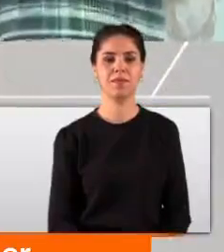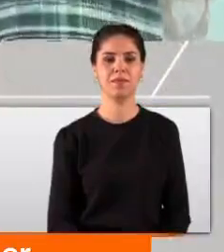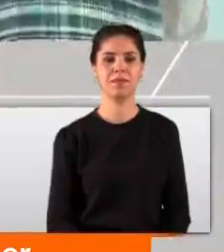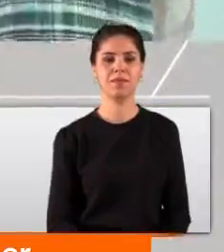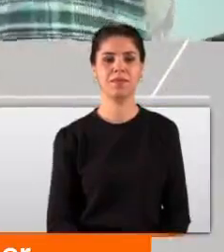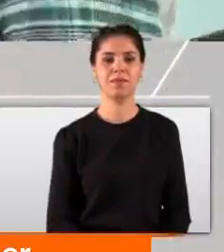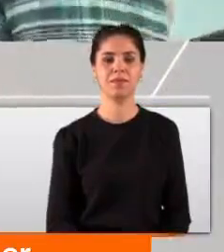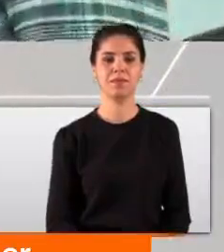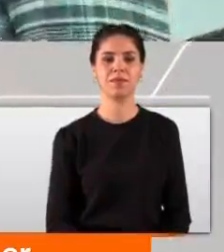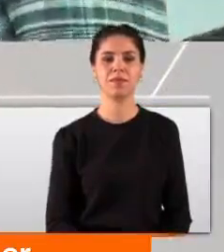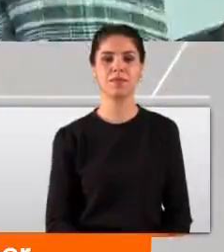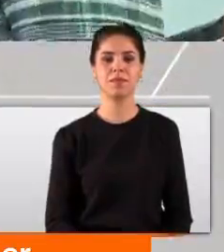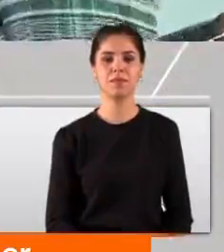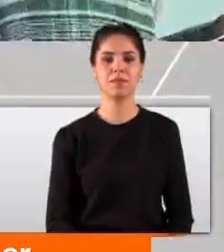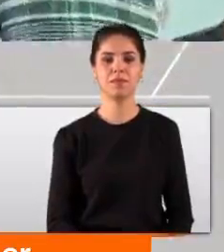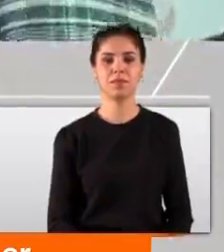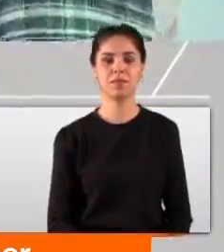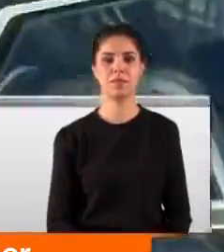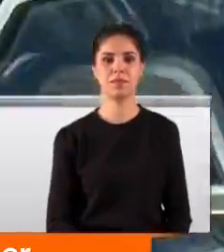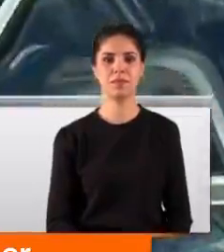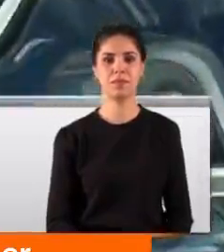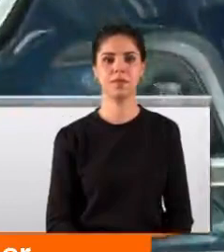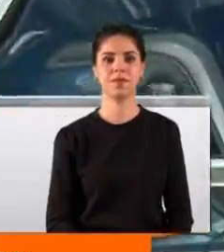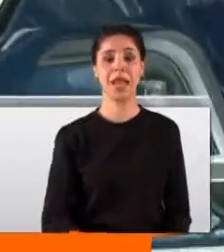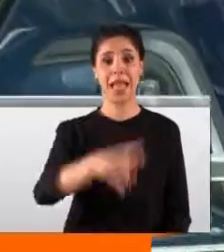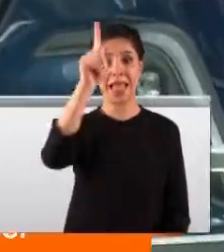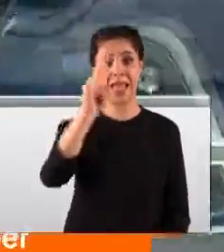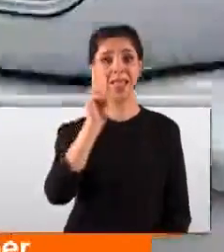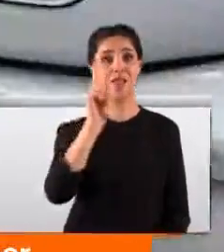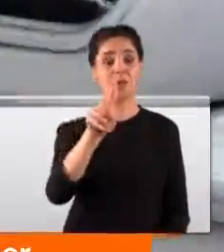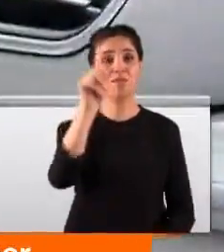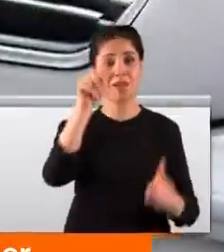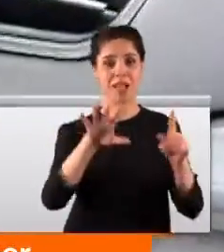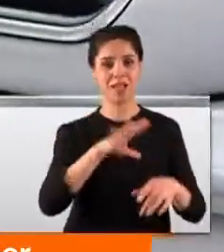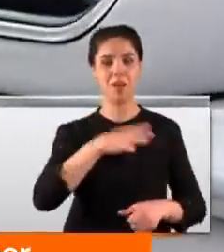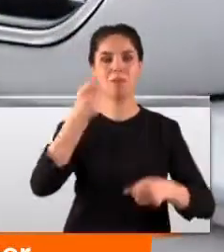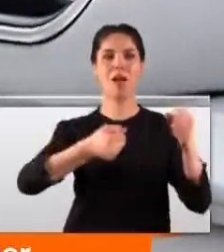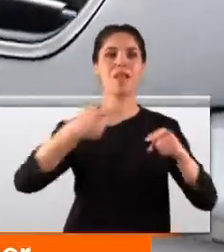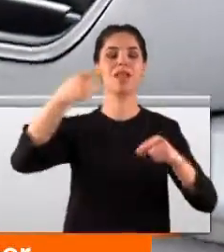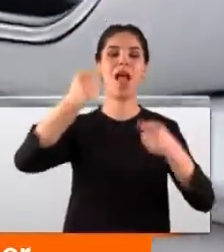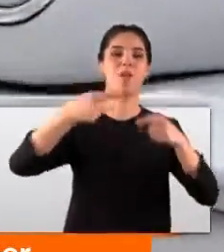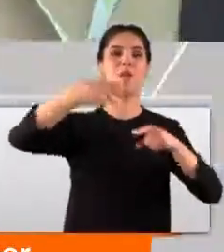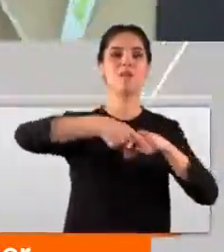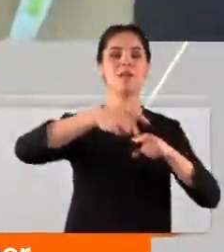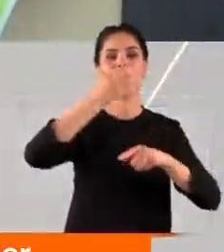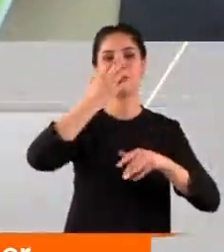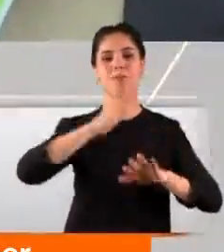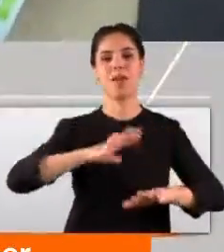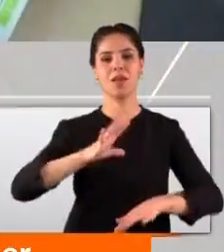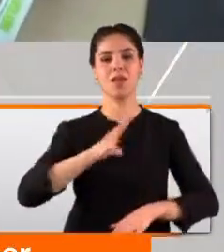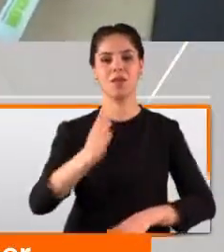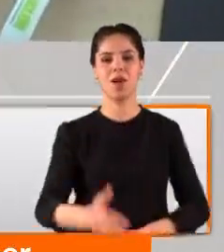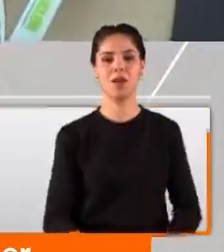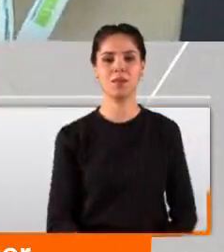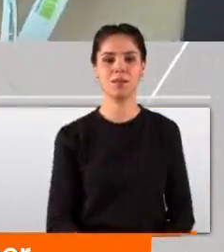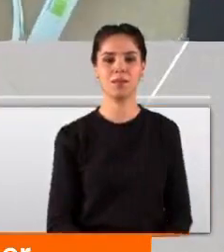için son derece çok güzel bir proje olduğunu düşünüyorum. İlk kez gören de vardı, direksiyona geçmek için gün sayan da. Çok güzel,